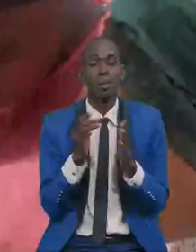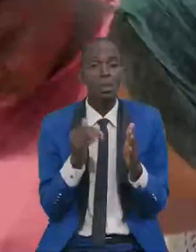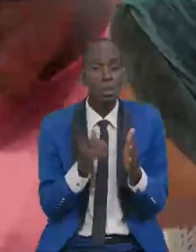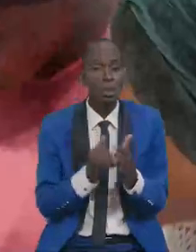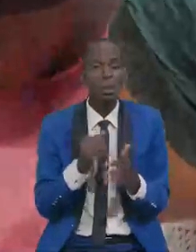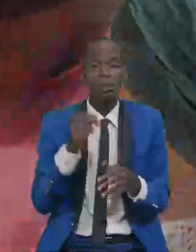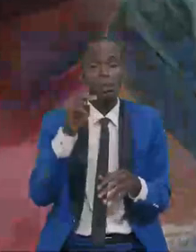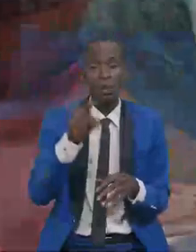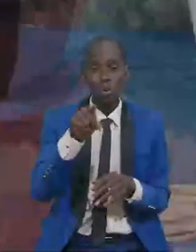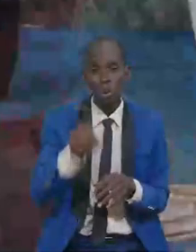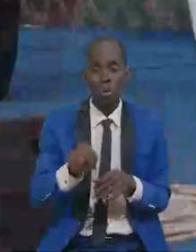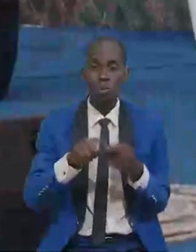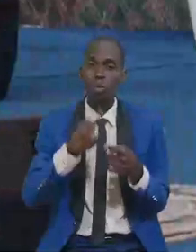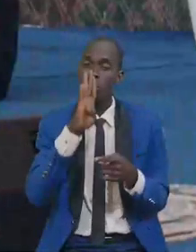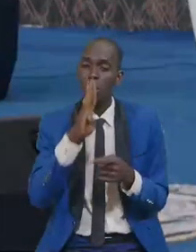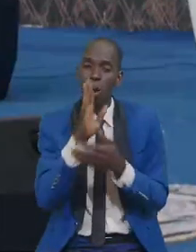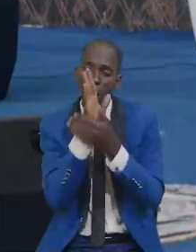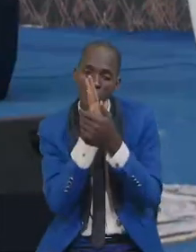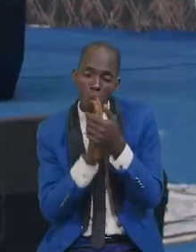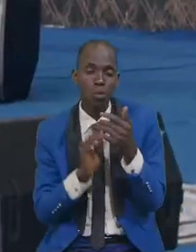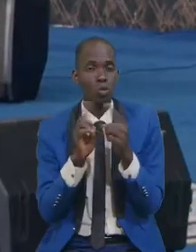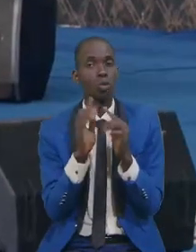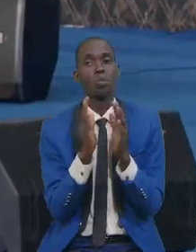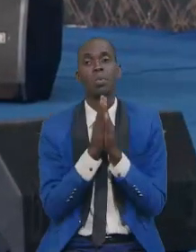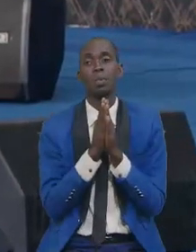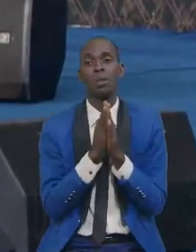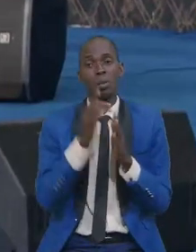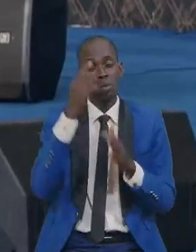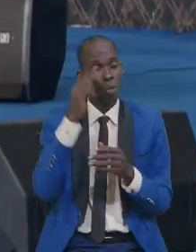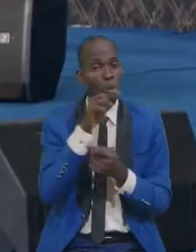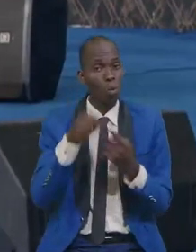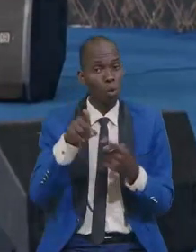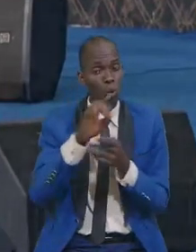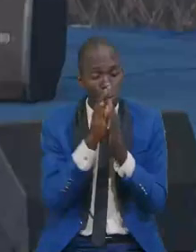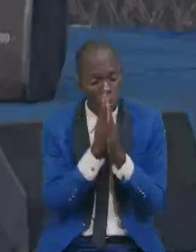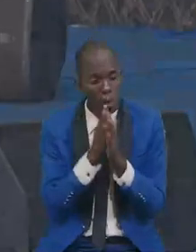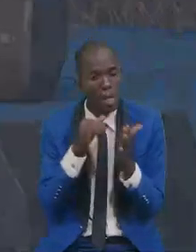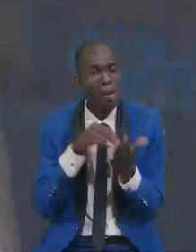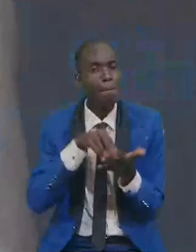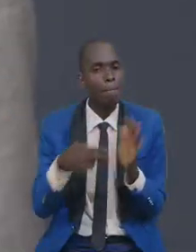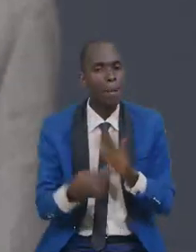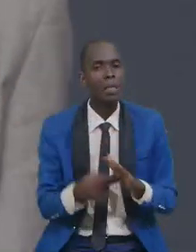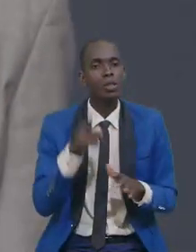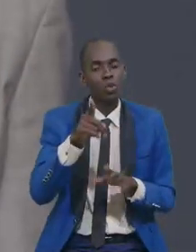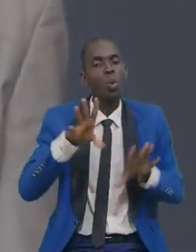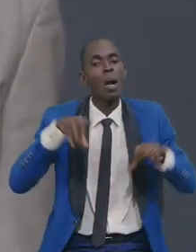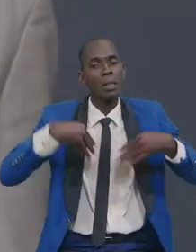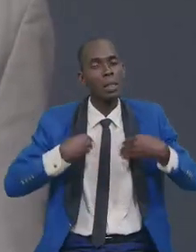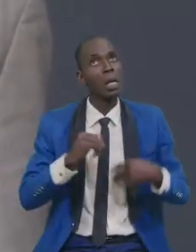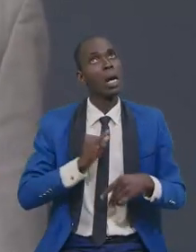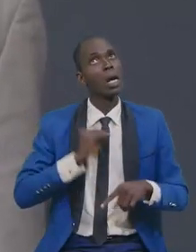Il faut de l'humilité pour prier. Parce que quand nous prions, nous disons, je ne peux pas faire ceci de